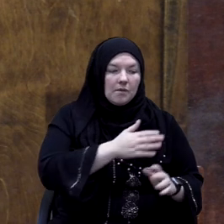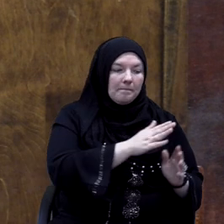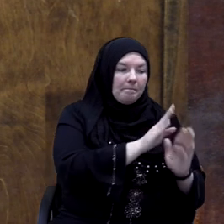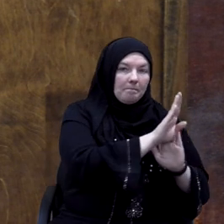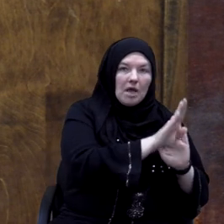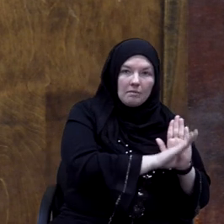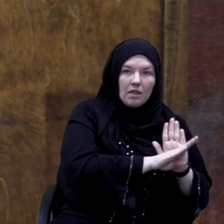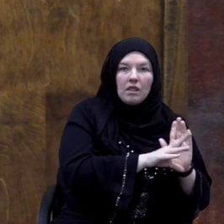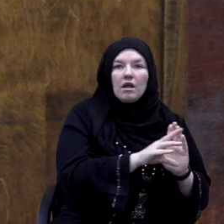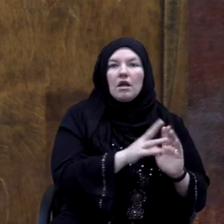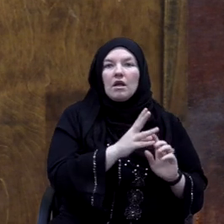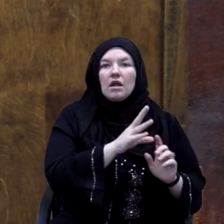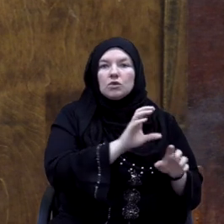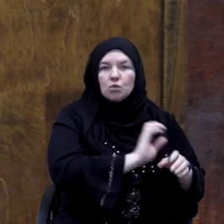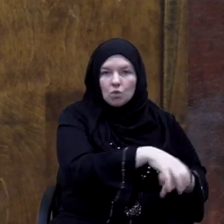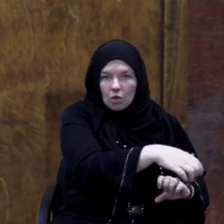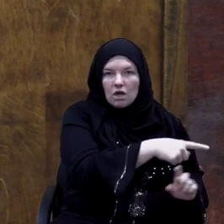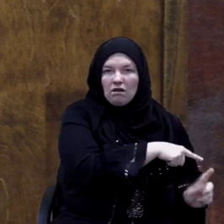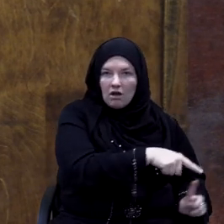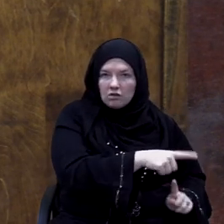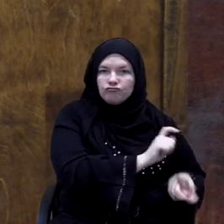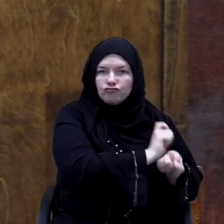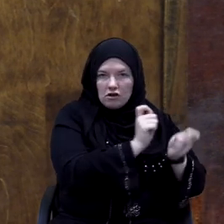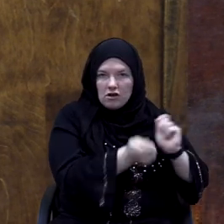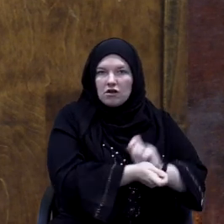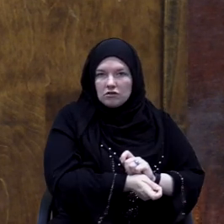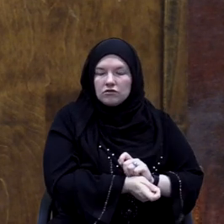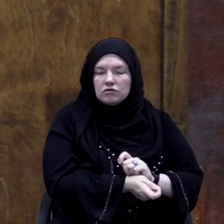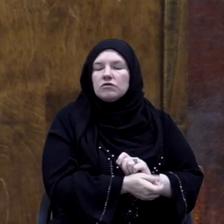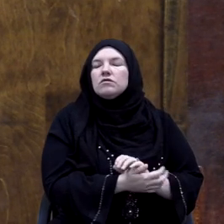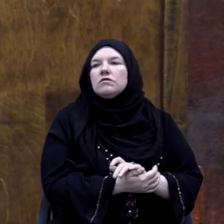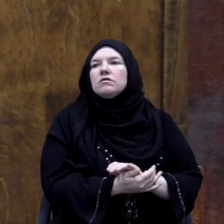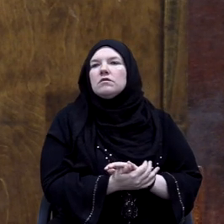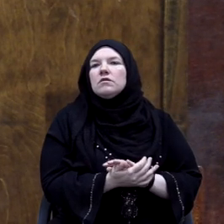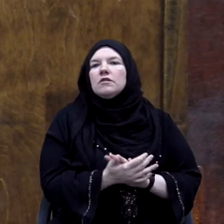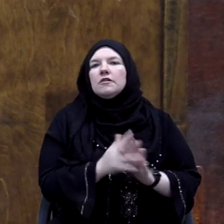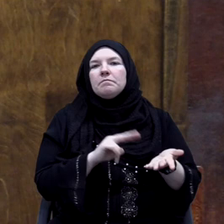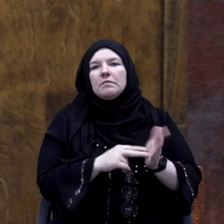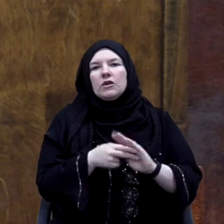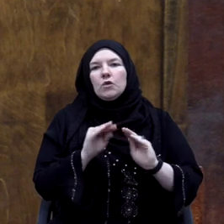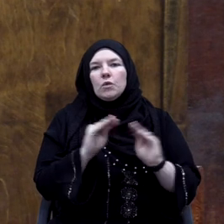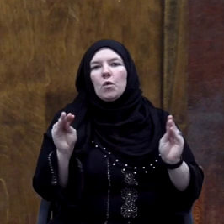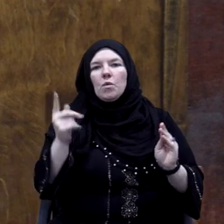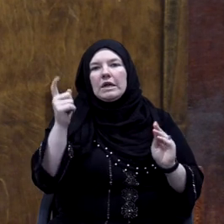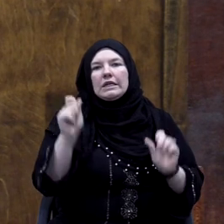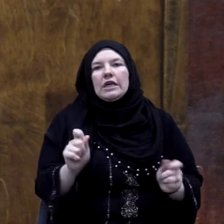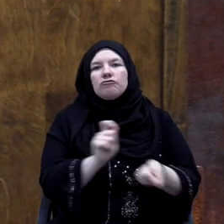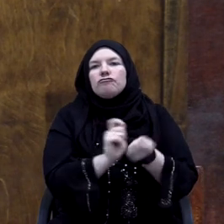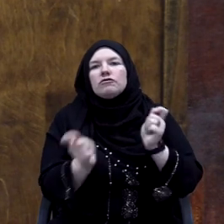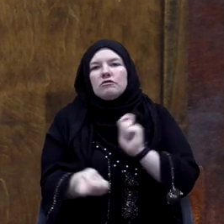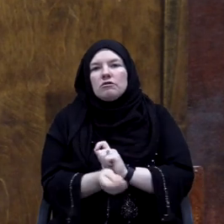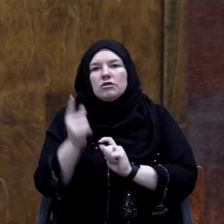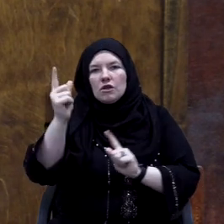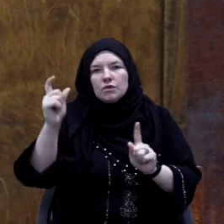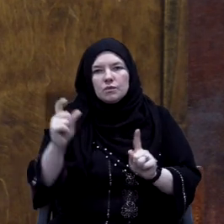Quran says, لا تبديل لكلمات الله, which means no one can change the words of